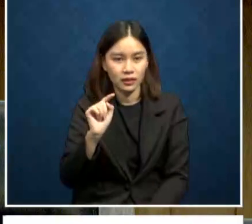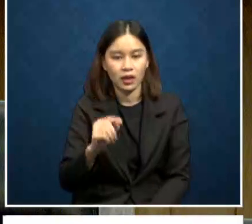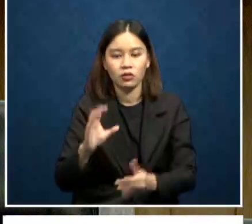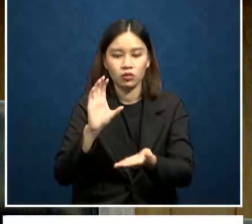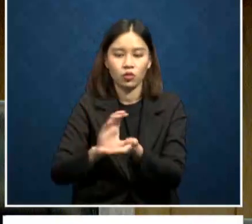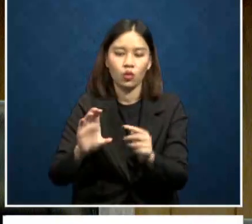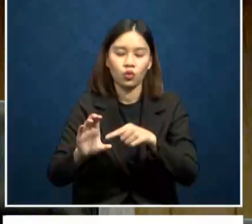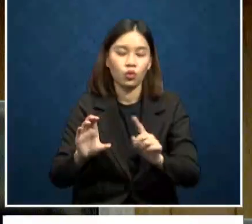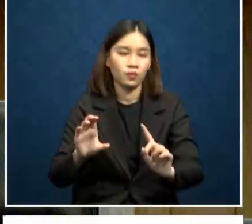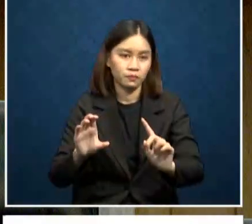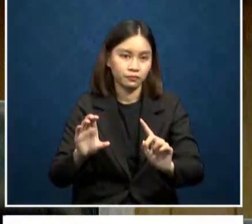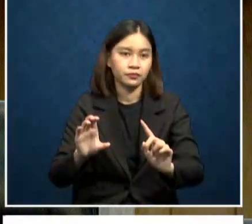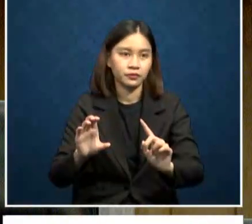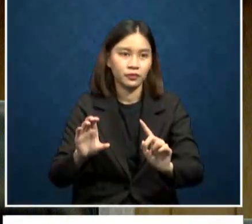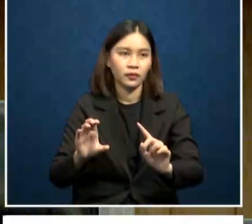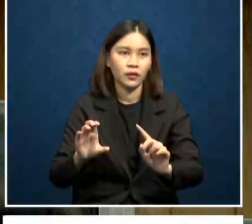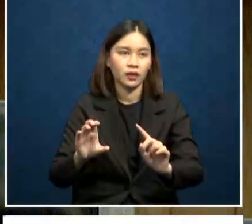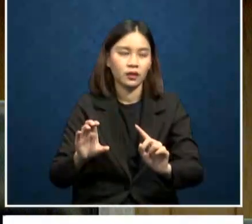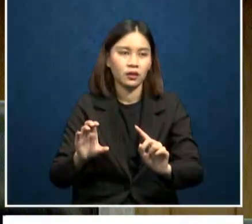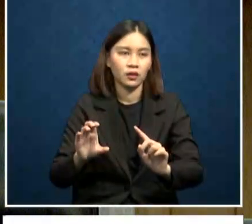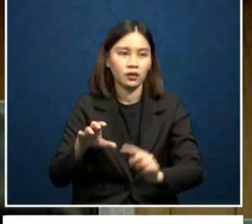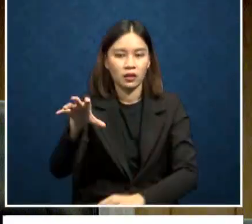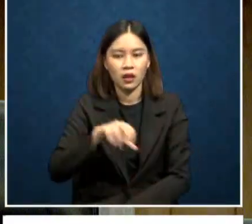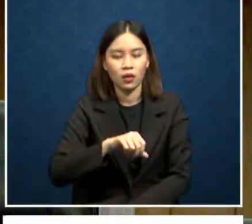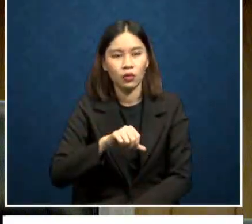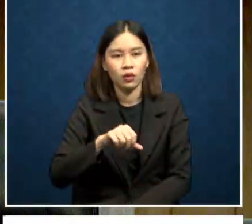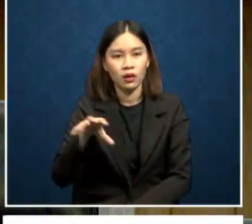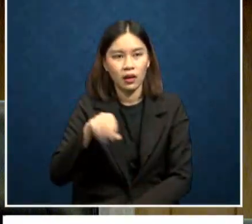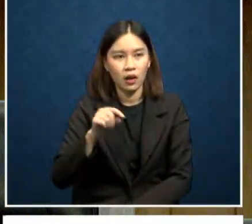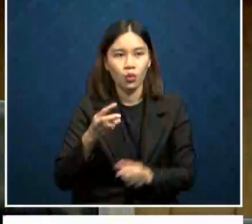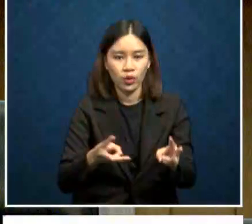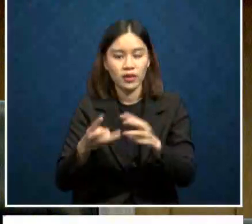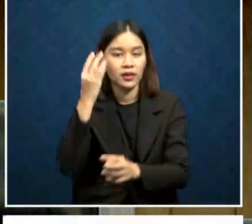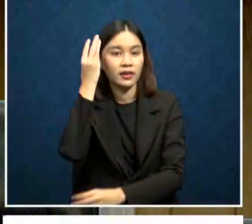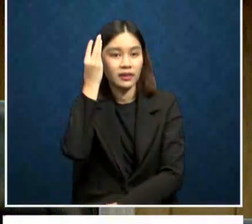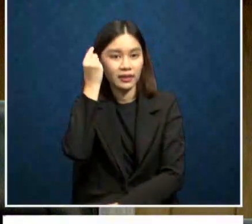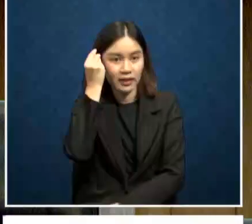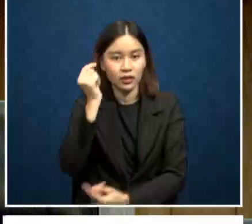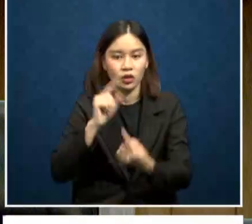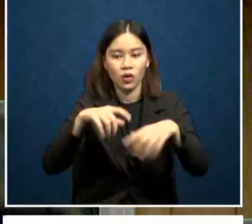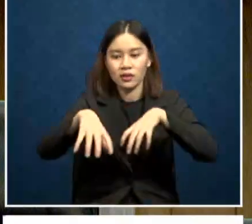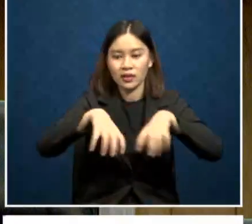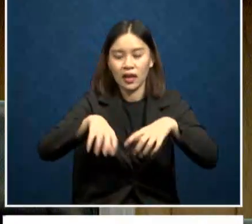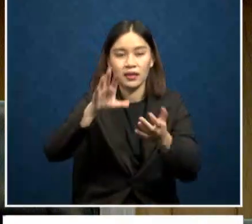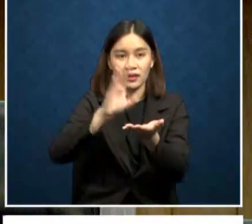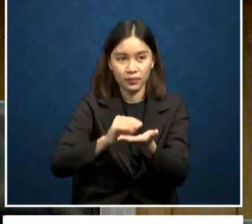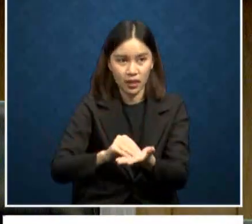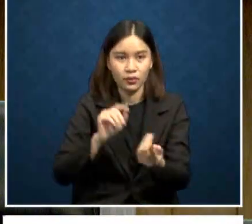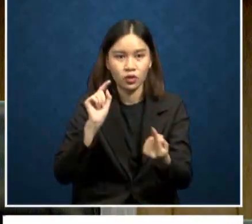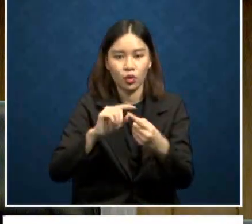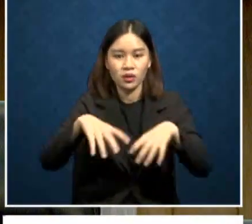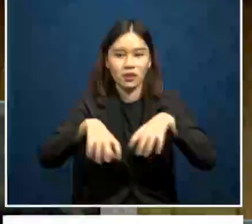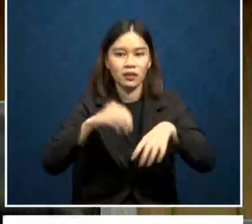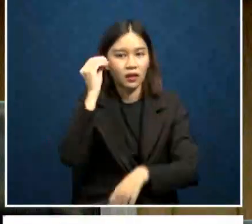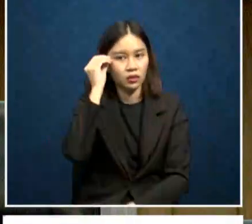นี้น่าที่จะสามารถนำเอาเอ่อแนวคิดนะครับในการจัดการข้อมูลจนกระทั่งไปถึงการจัดการ